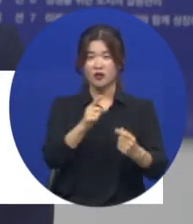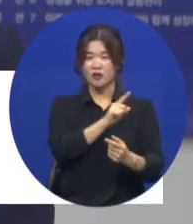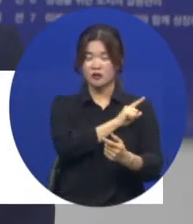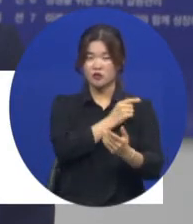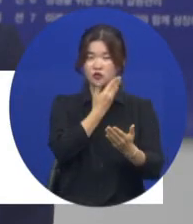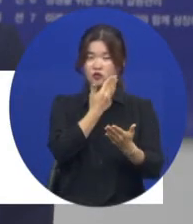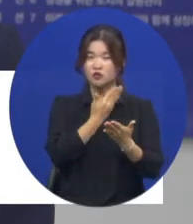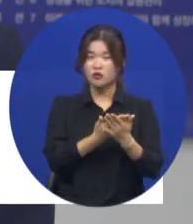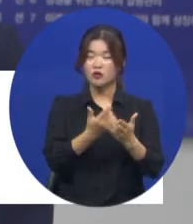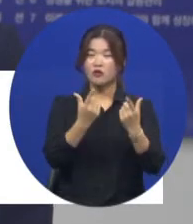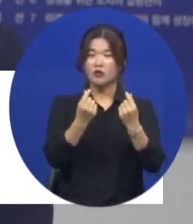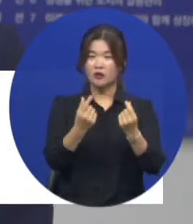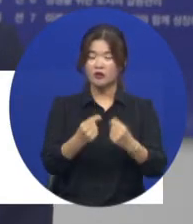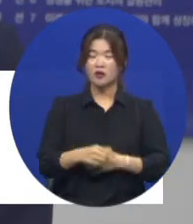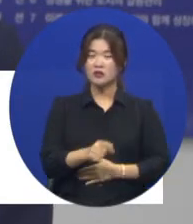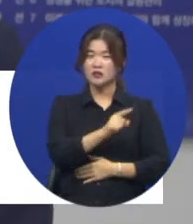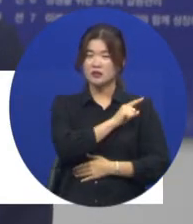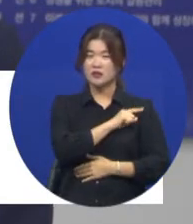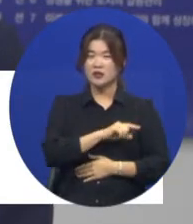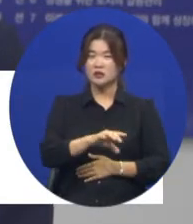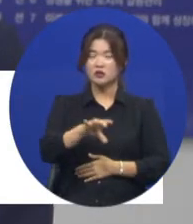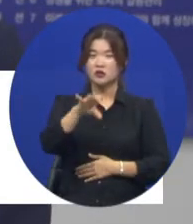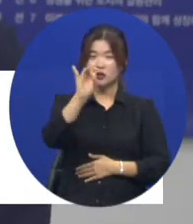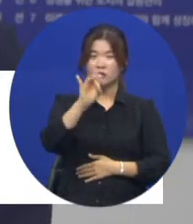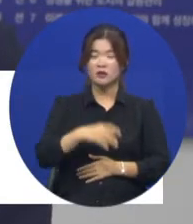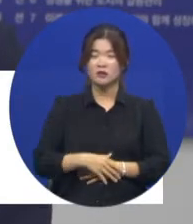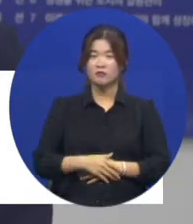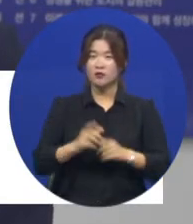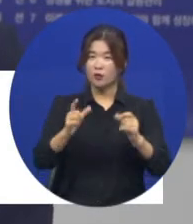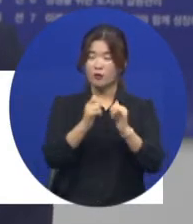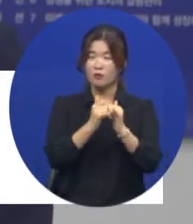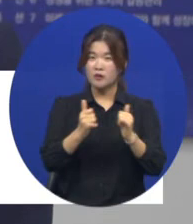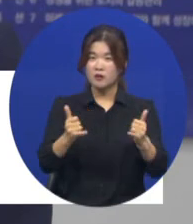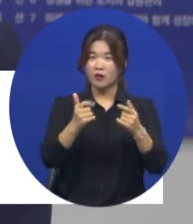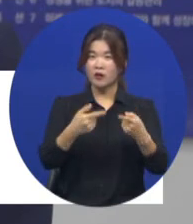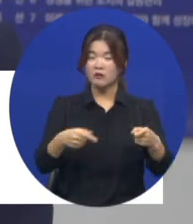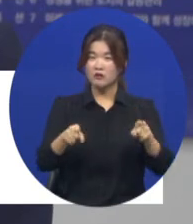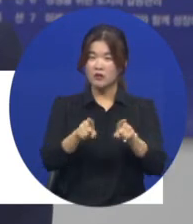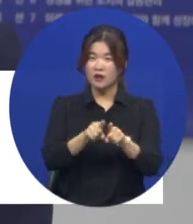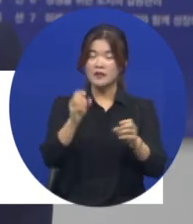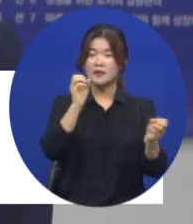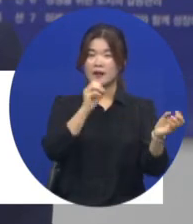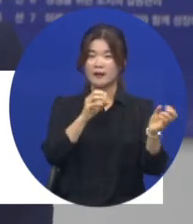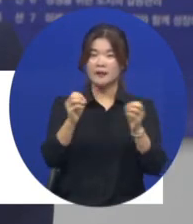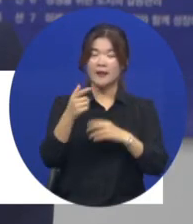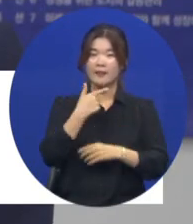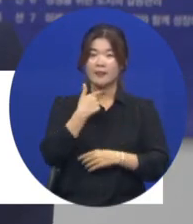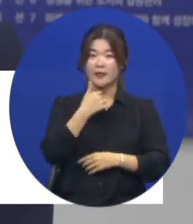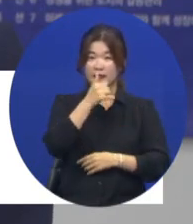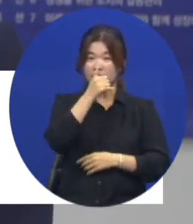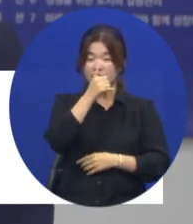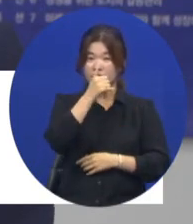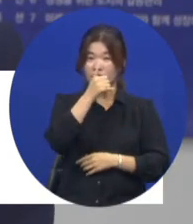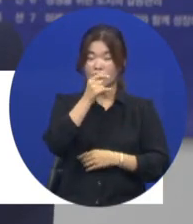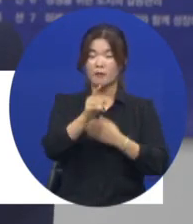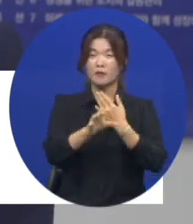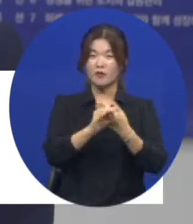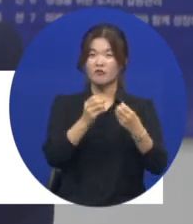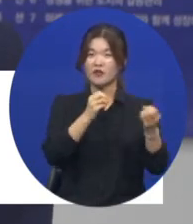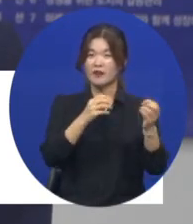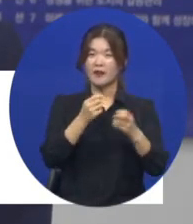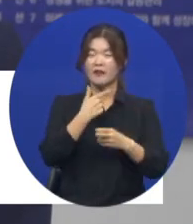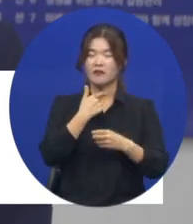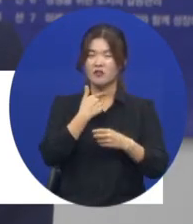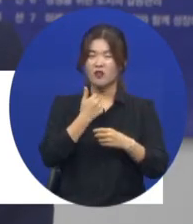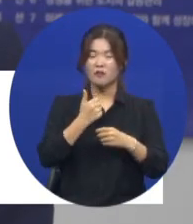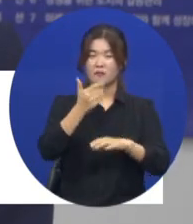같아요. 그래서 맨 처음에 이제 주민들과 같이 이야기를 했다 그러면 그 이야기 한 사람이